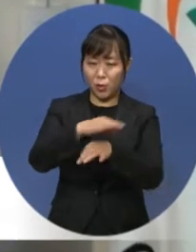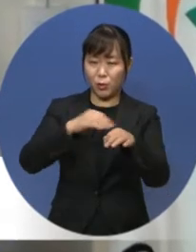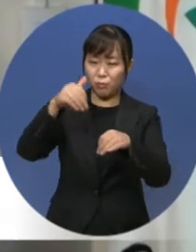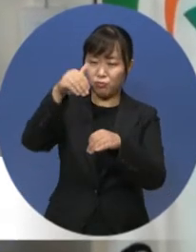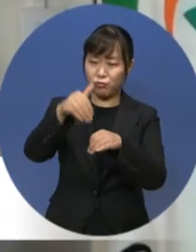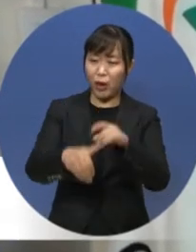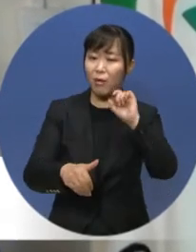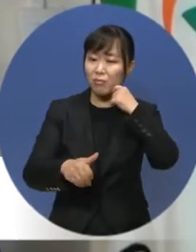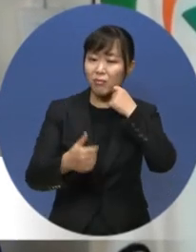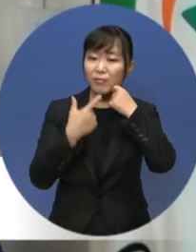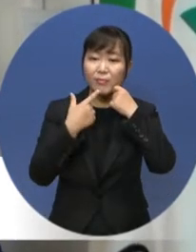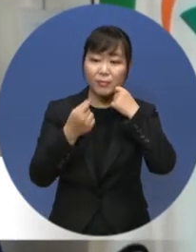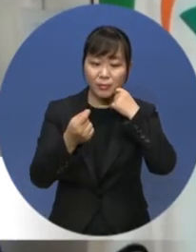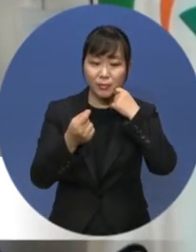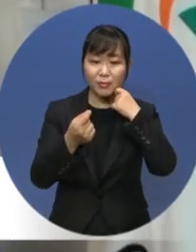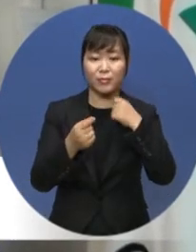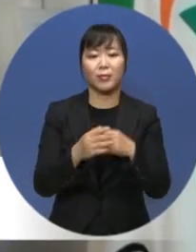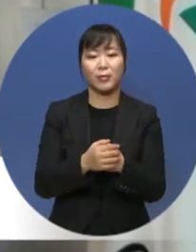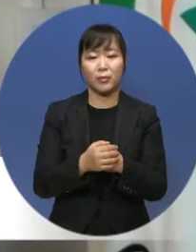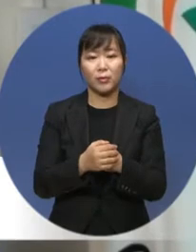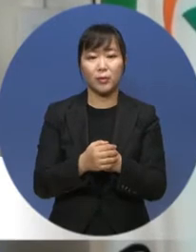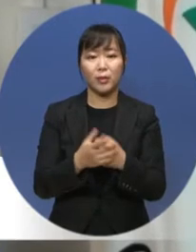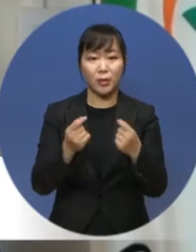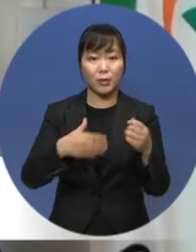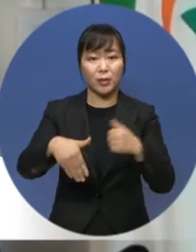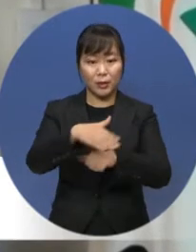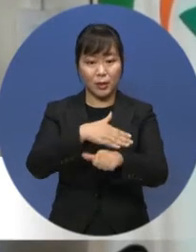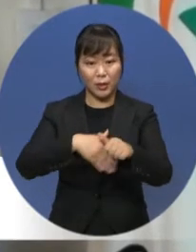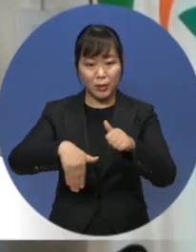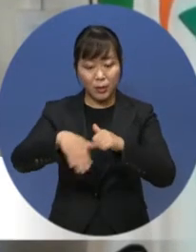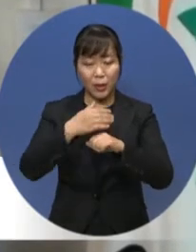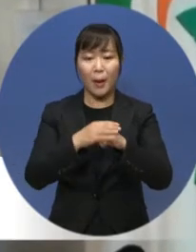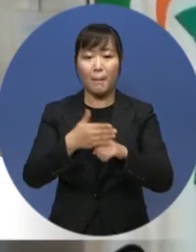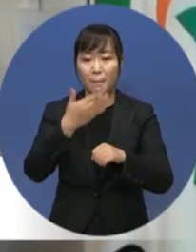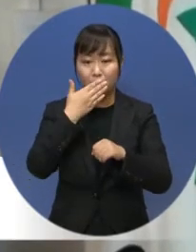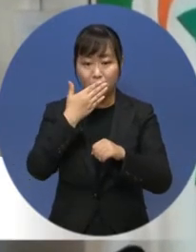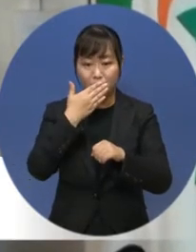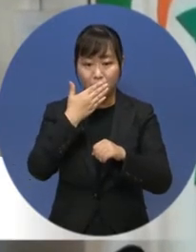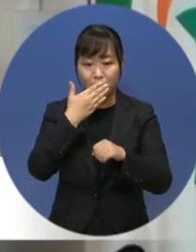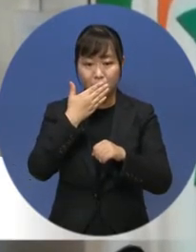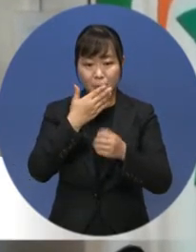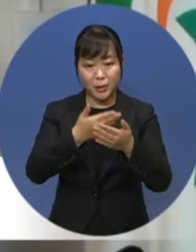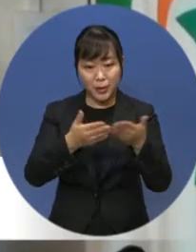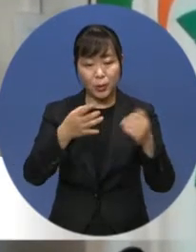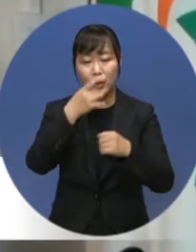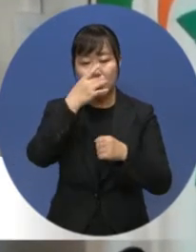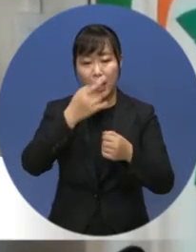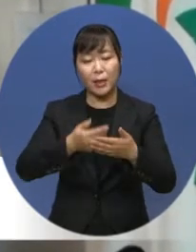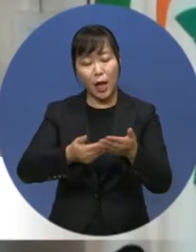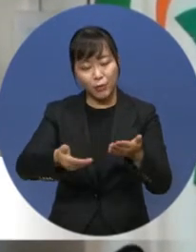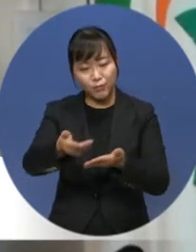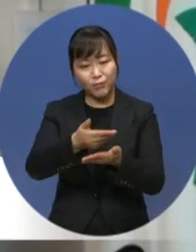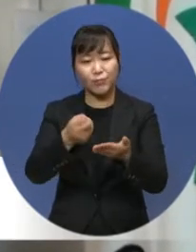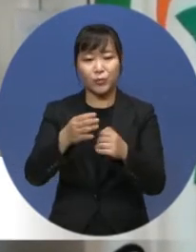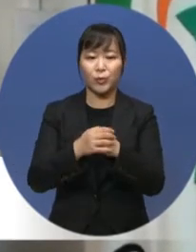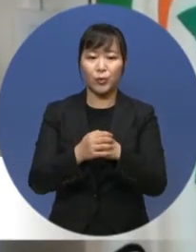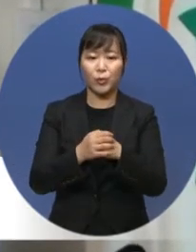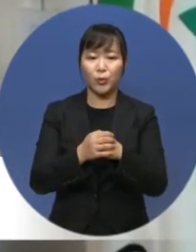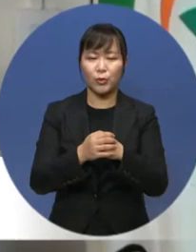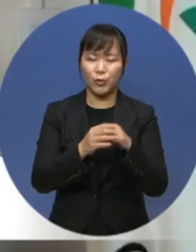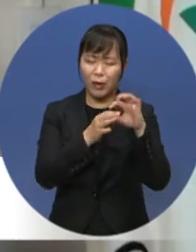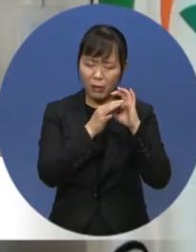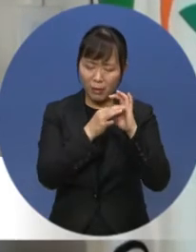침체돼서 어렵잖아요. 이런 가운데서도 급식 제공이랄지 쌀 나눠주기 운동이랄지